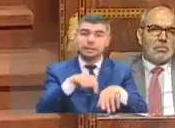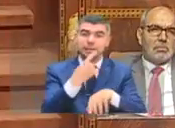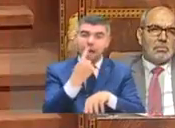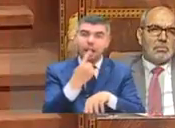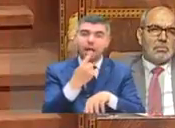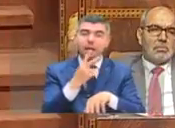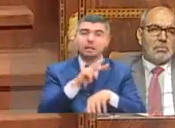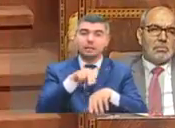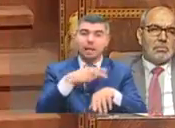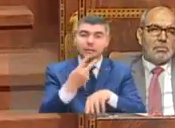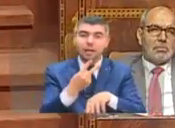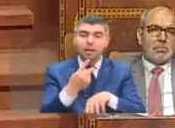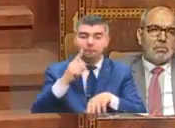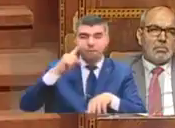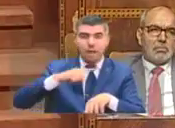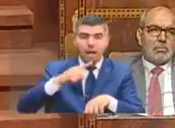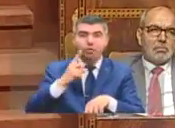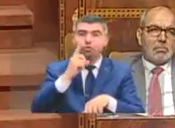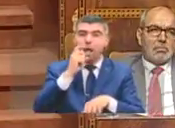يومين، ولا شهر او شهرين. وشكرا.